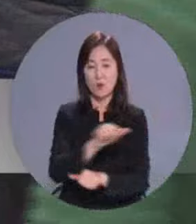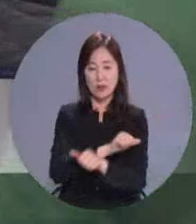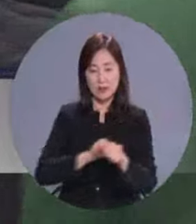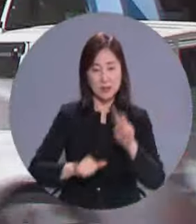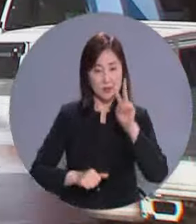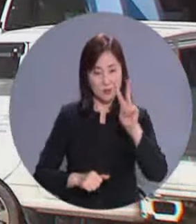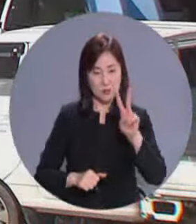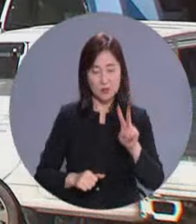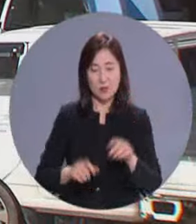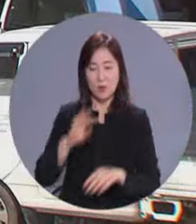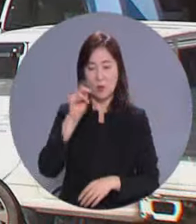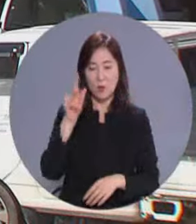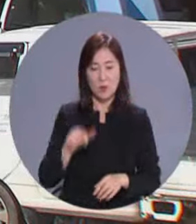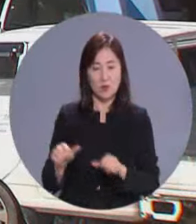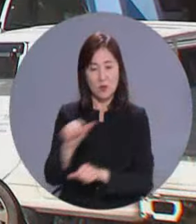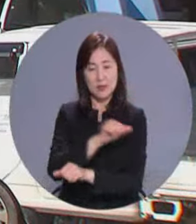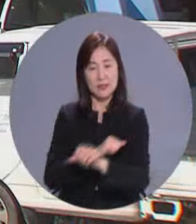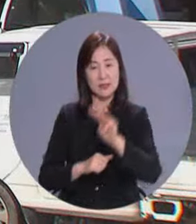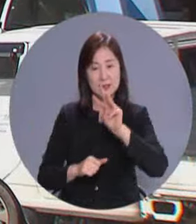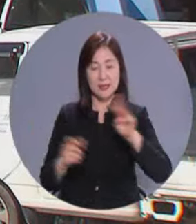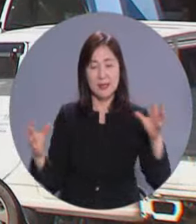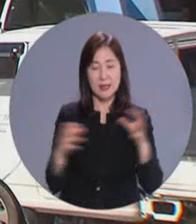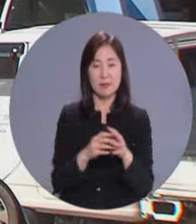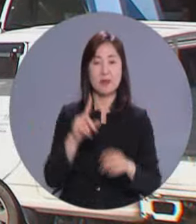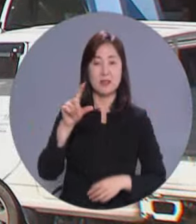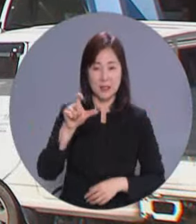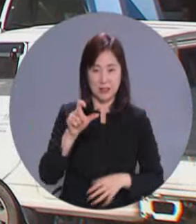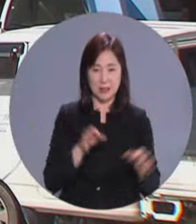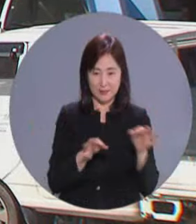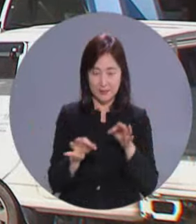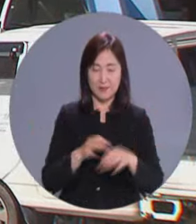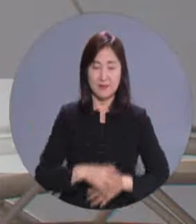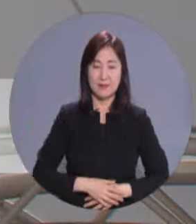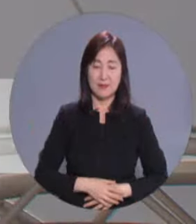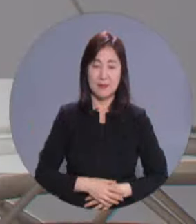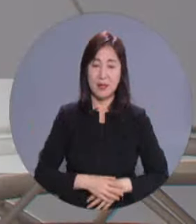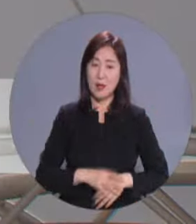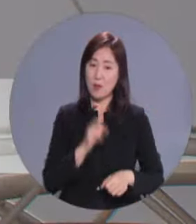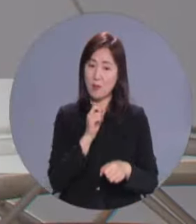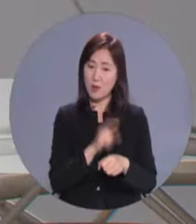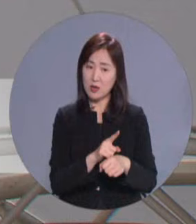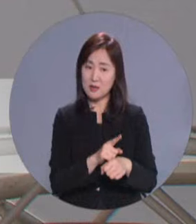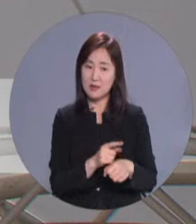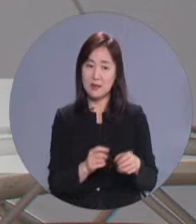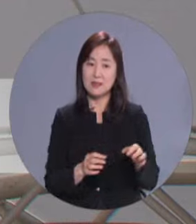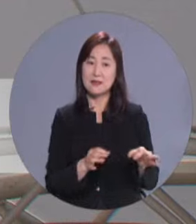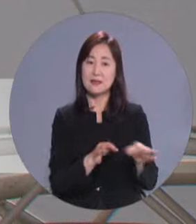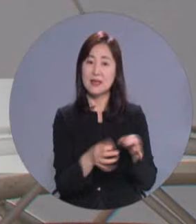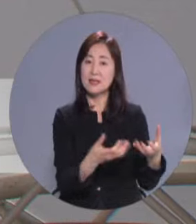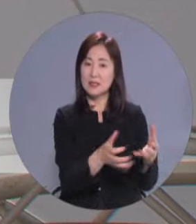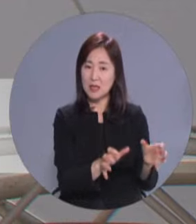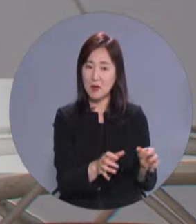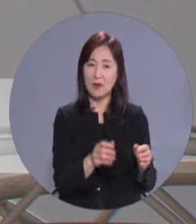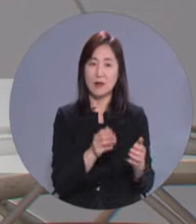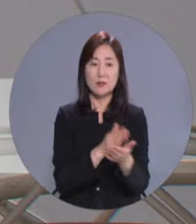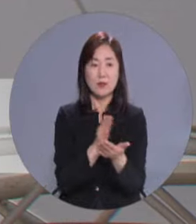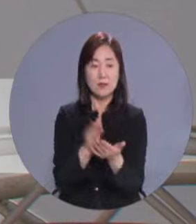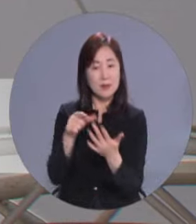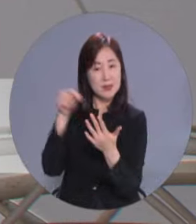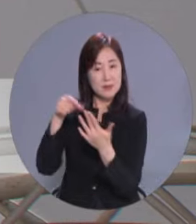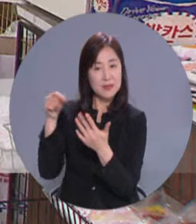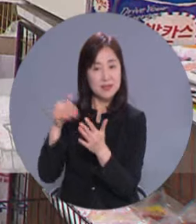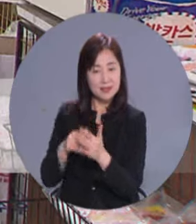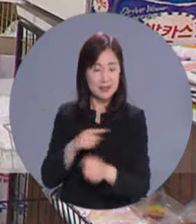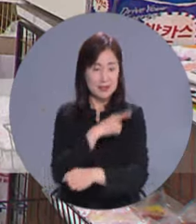오곡 5일 시장 세개 등 모두 15개 점포이며 광양시는 이미 시장 상인회와 점포별 업종을 선정해